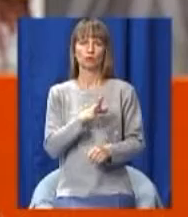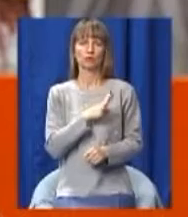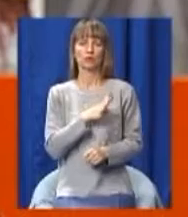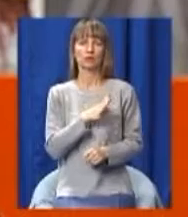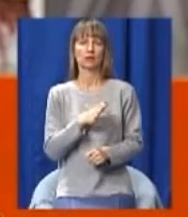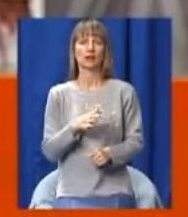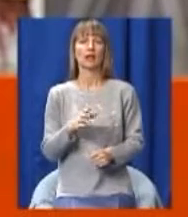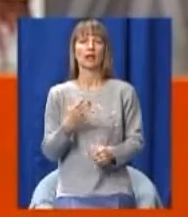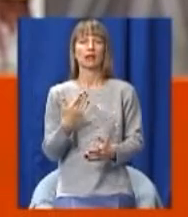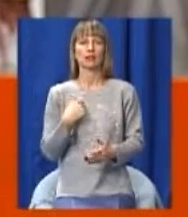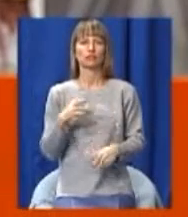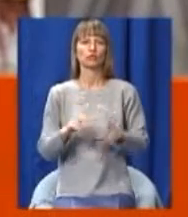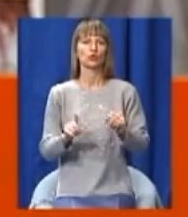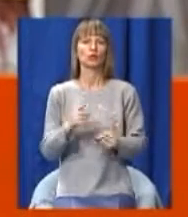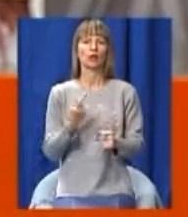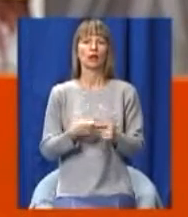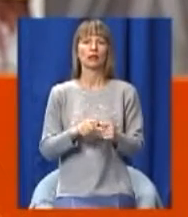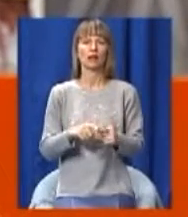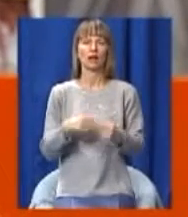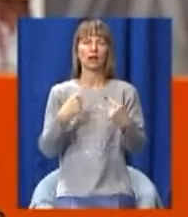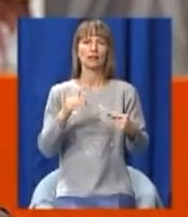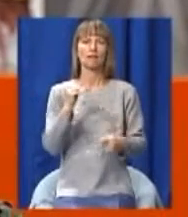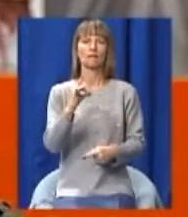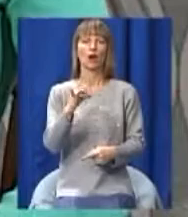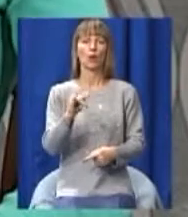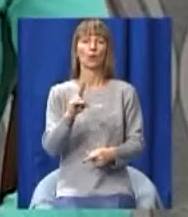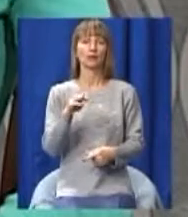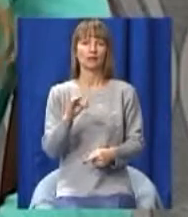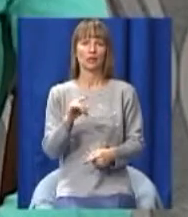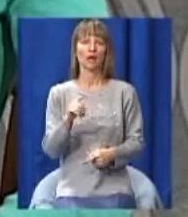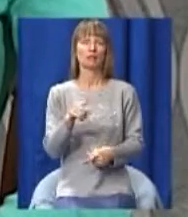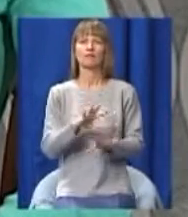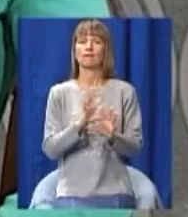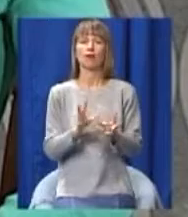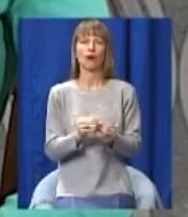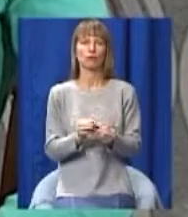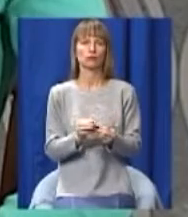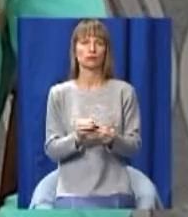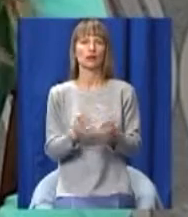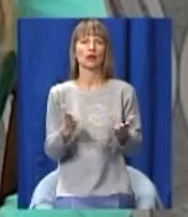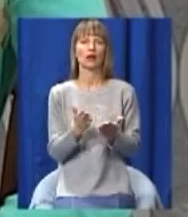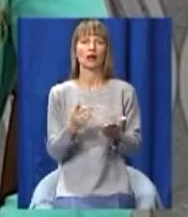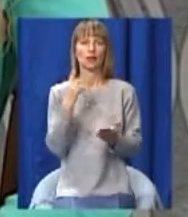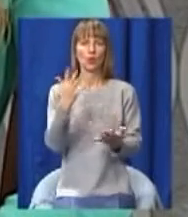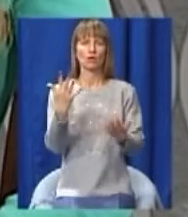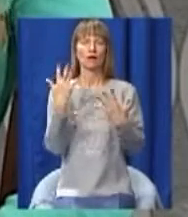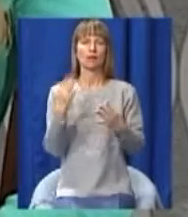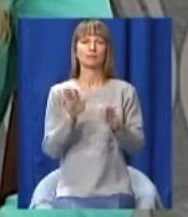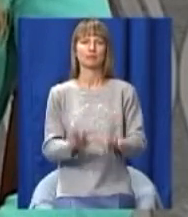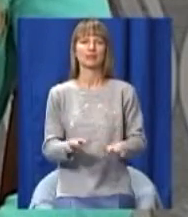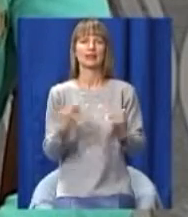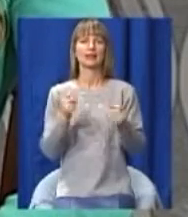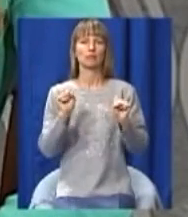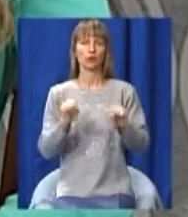таке? Я вважаю, це фрукти. Класно. А ти взагалі, які уявляєш такі місця,